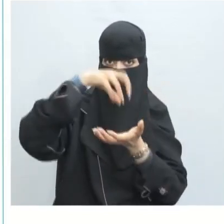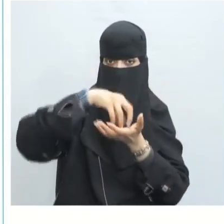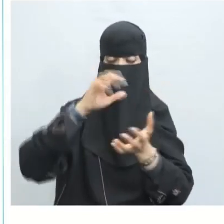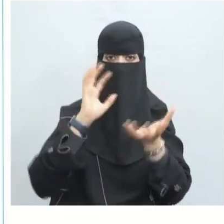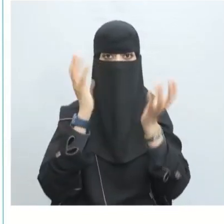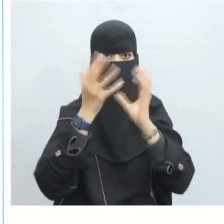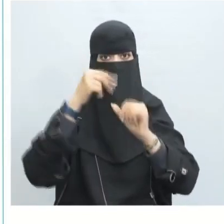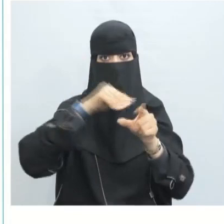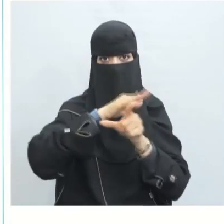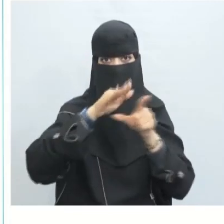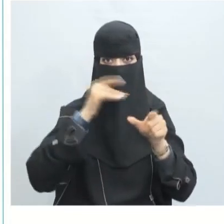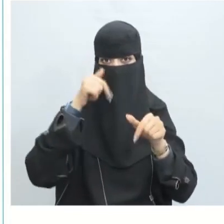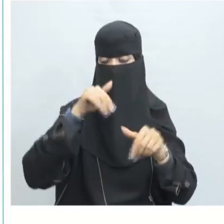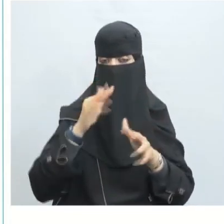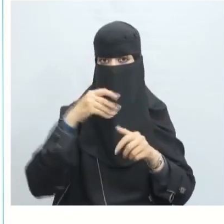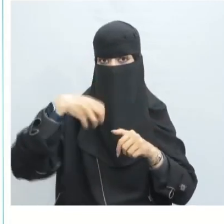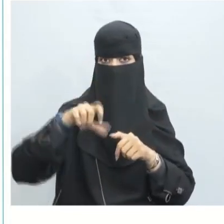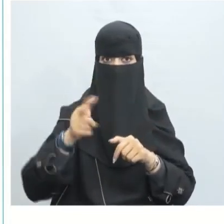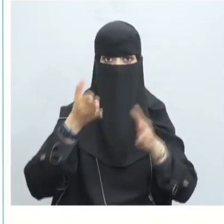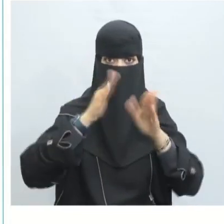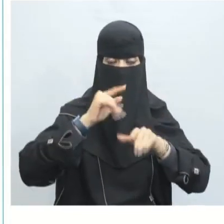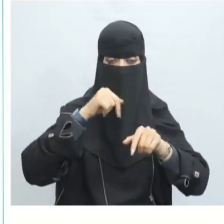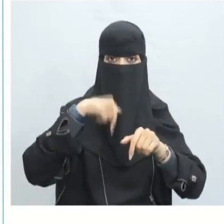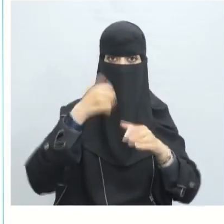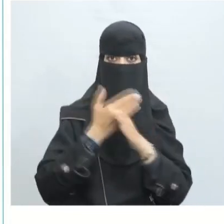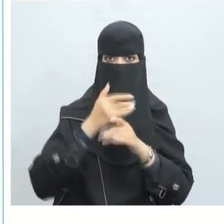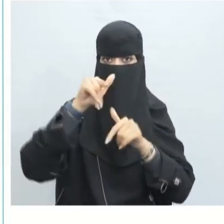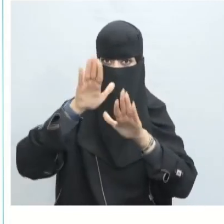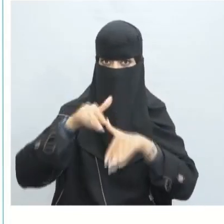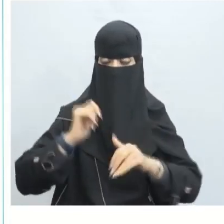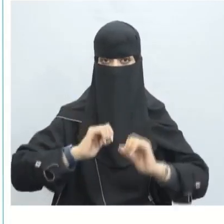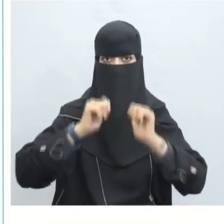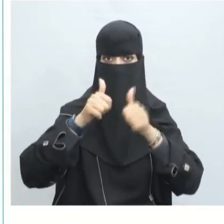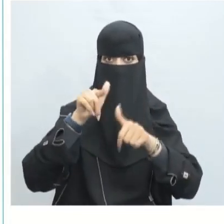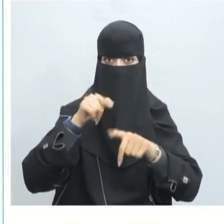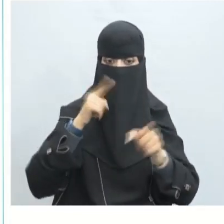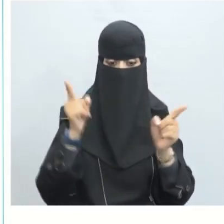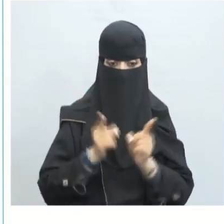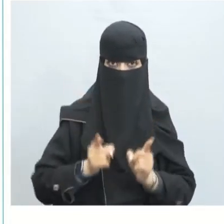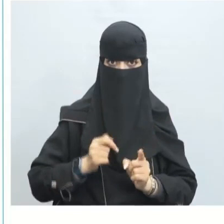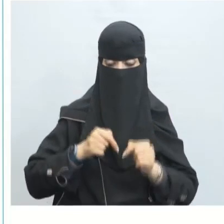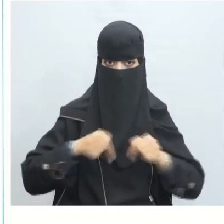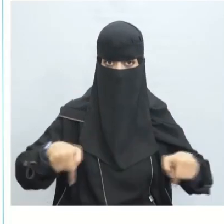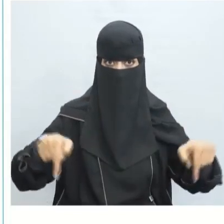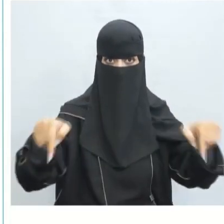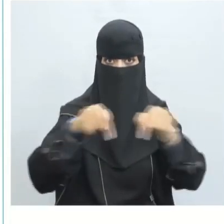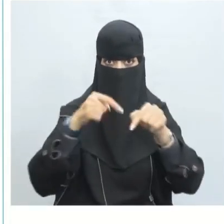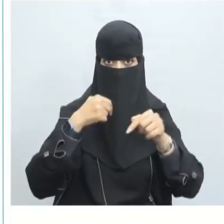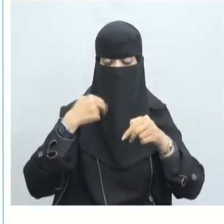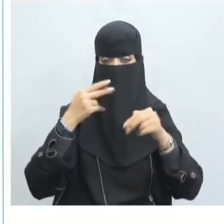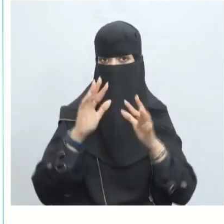دوليه وطنيه وبالتالي من خلال هذه الع ذكرنا نستطيع ان نحدد نطاق